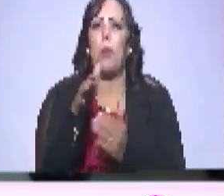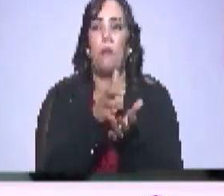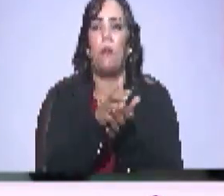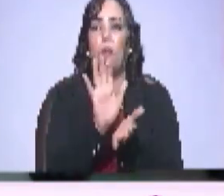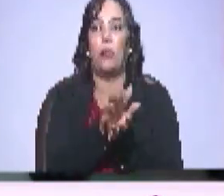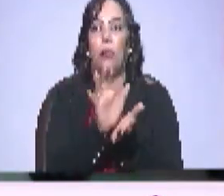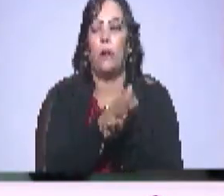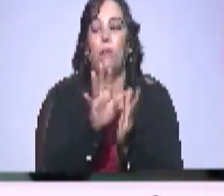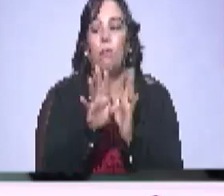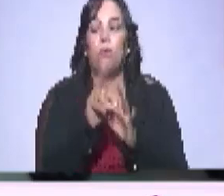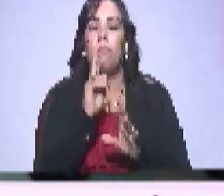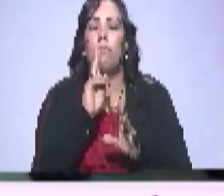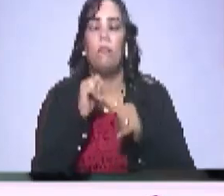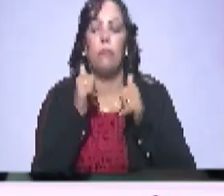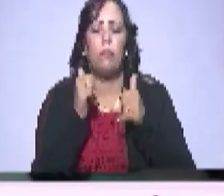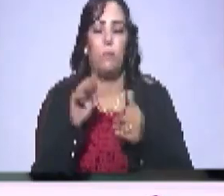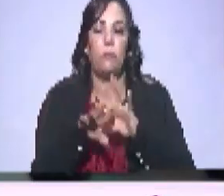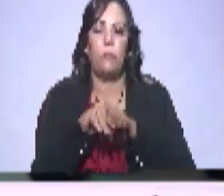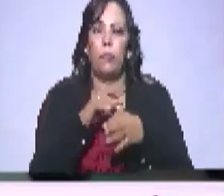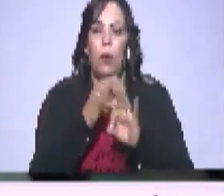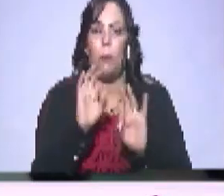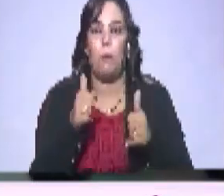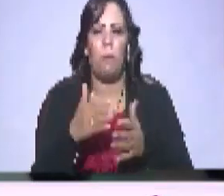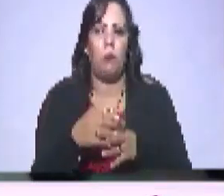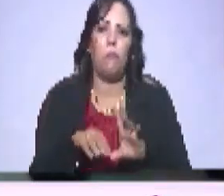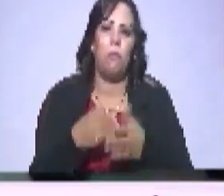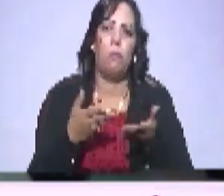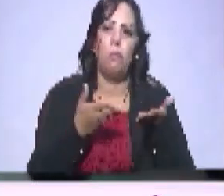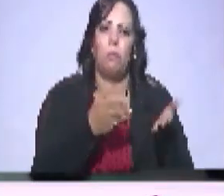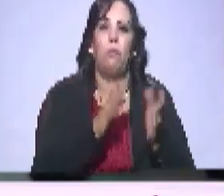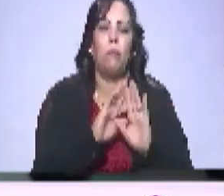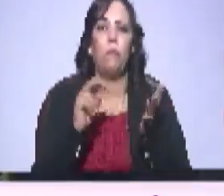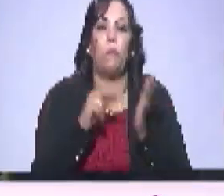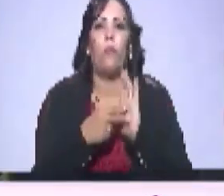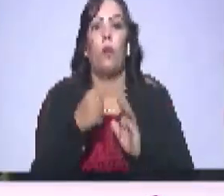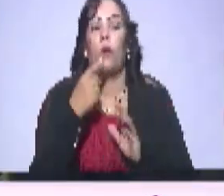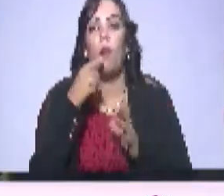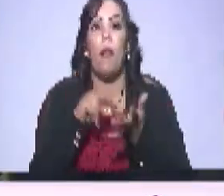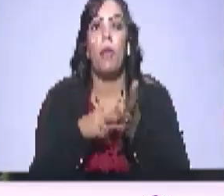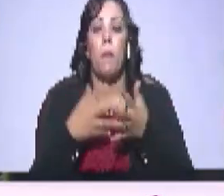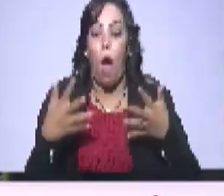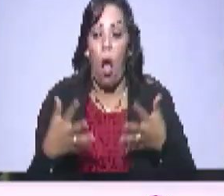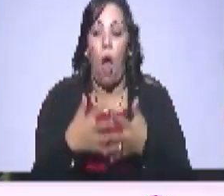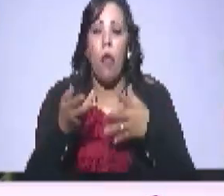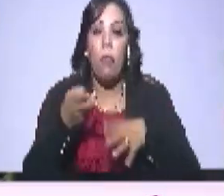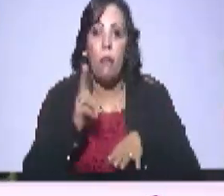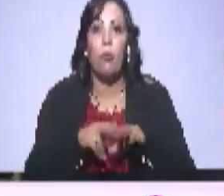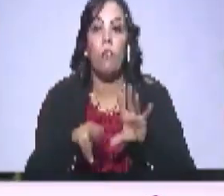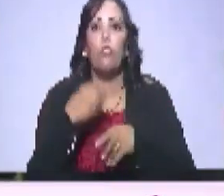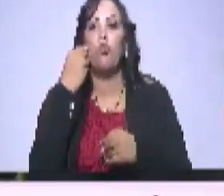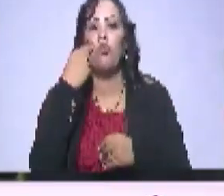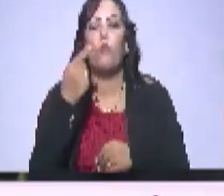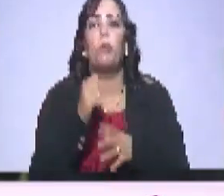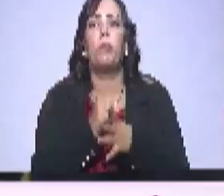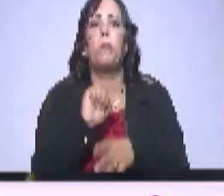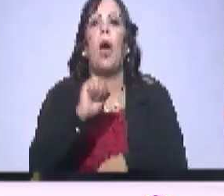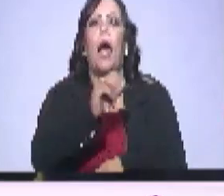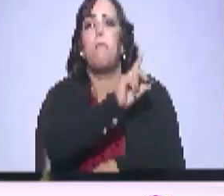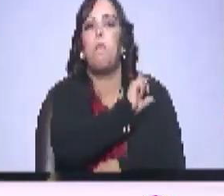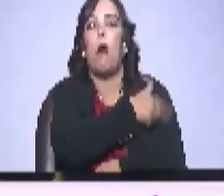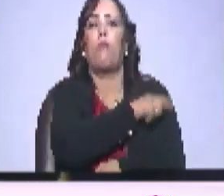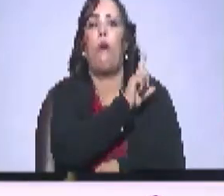القرش، الشيف نضفه وعمل كل حاجه فيه النهارده. تمام. هنعمل خلطة كده دكتورة سريعة كده للبطاطس الظريفة اللي معانا